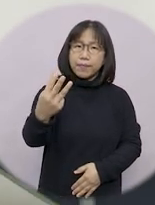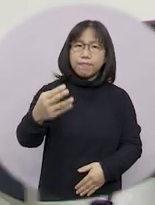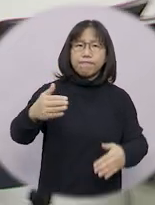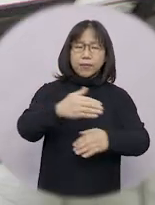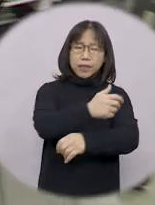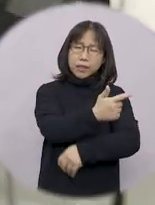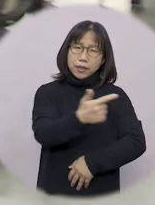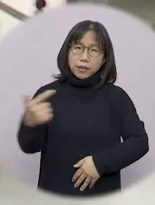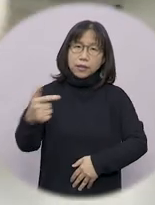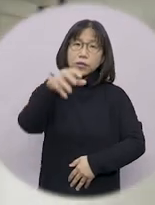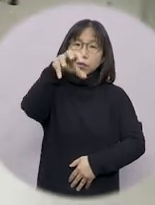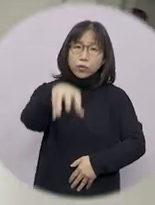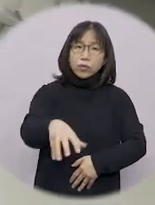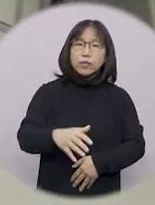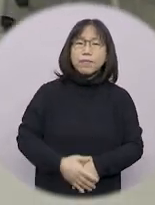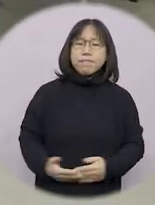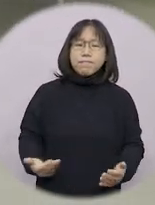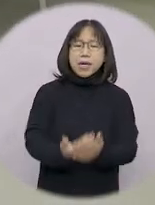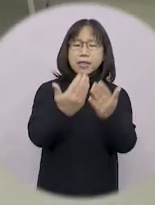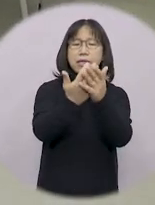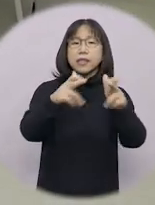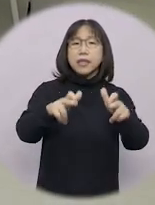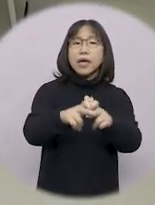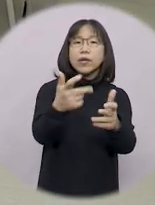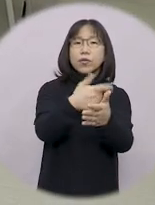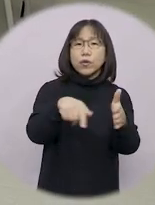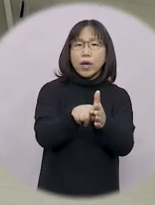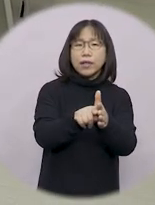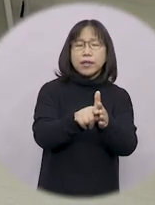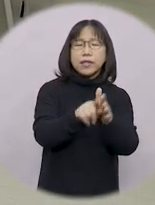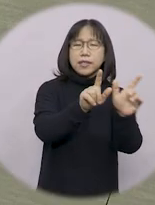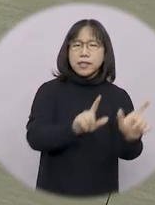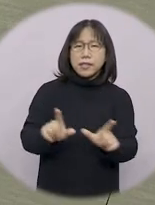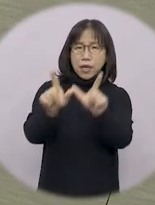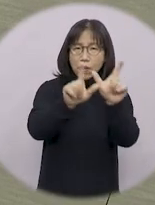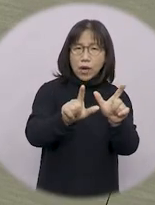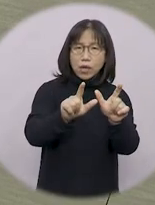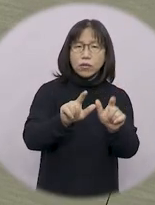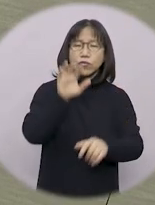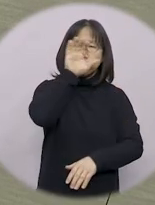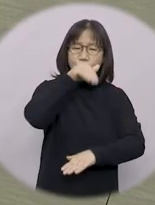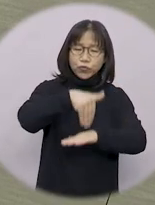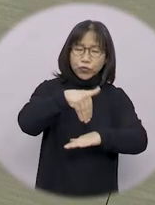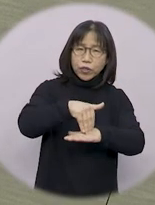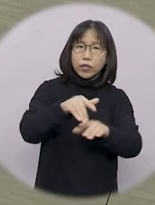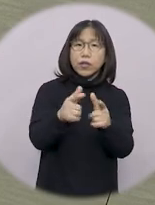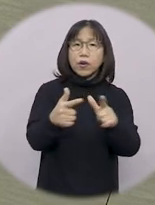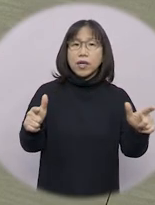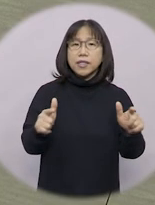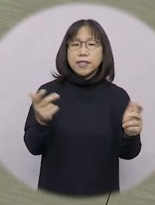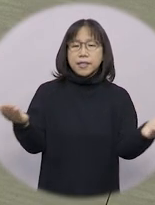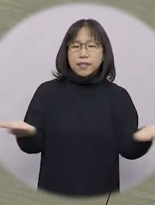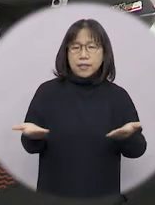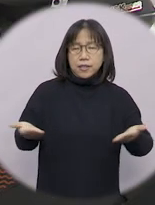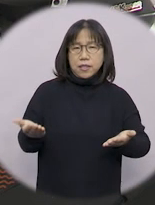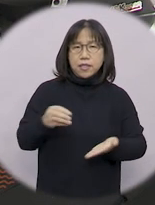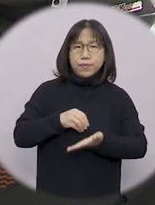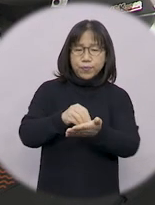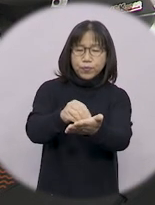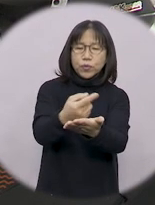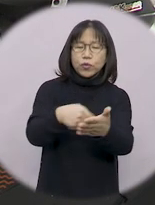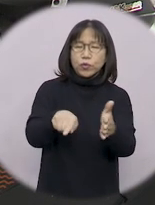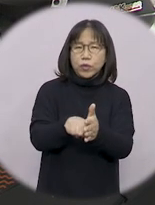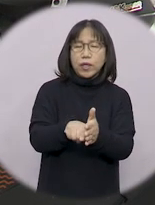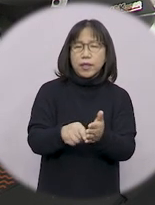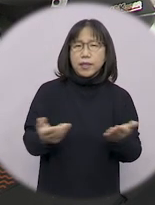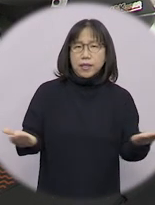제곱미터 규모로 발달장애인 내 일상 생활 오면 차회 성 증진 프로그램을 제공하고 취업역량 강화를 위한